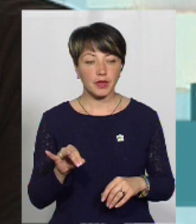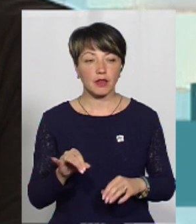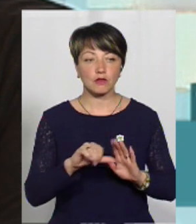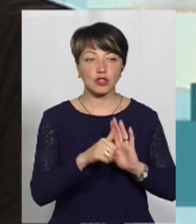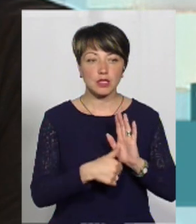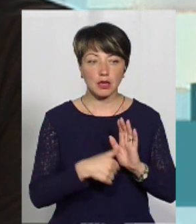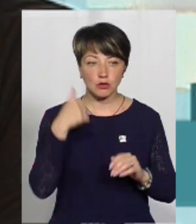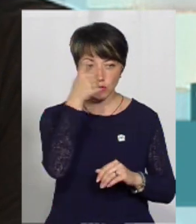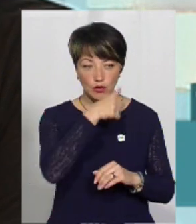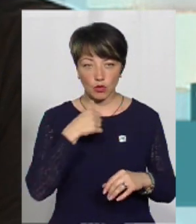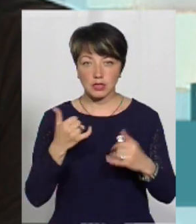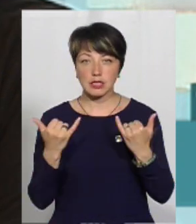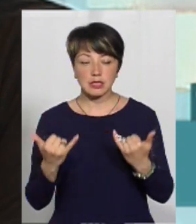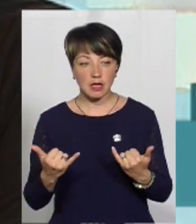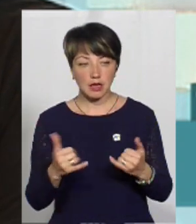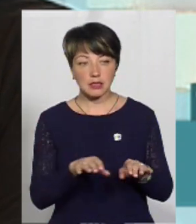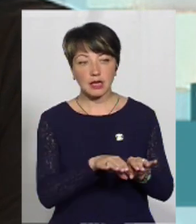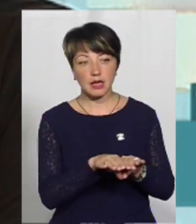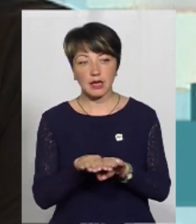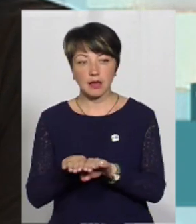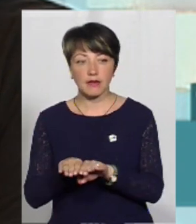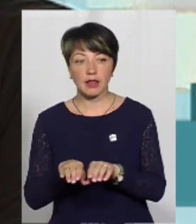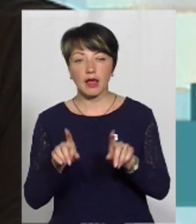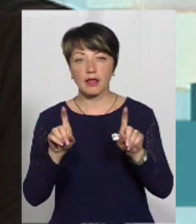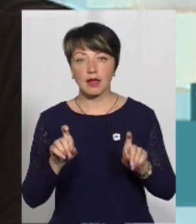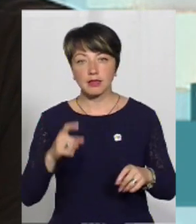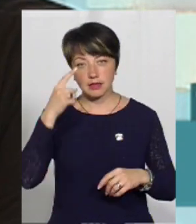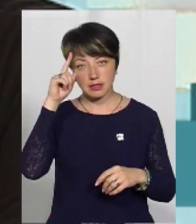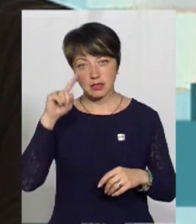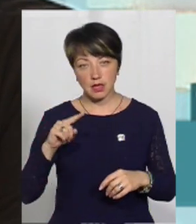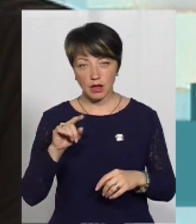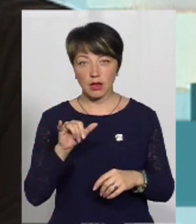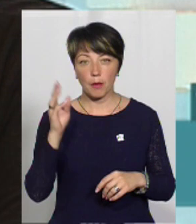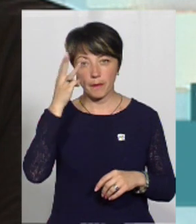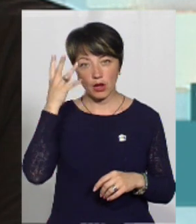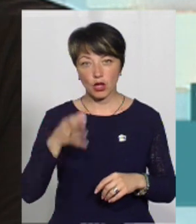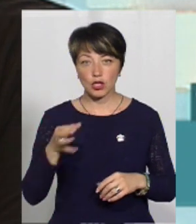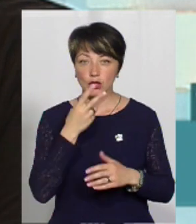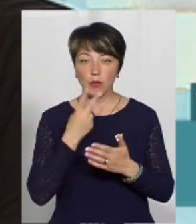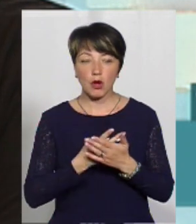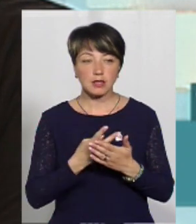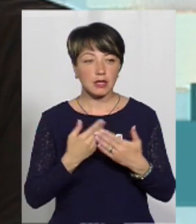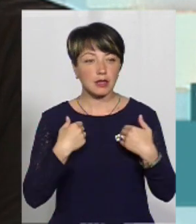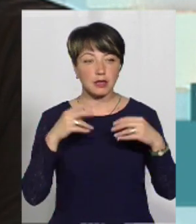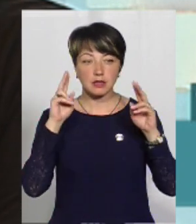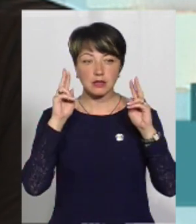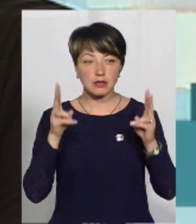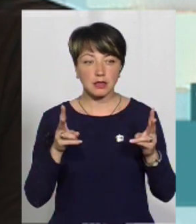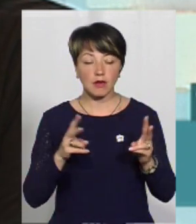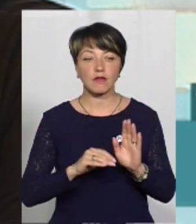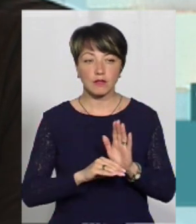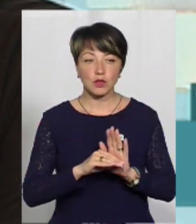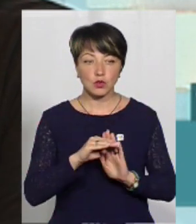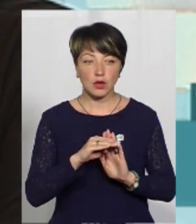і в 16-му році, і зараз рівень тестів знань по тестуванню Хмельниччина показала, я не знаю, досить